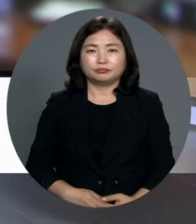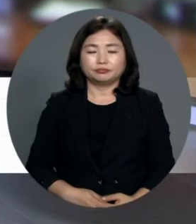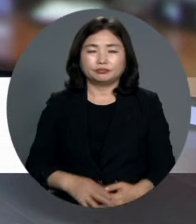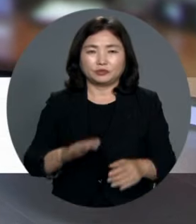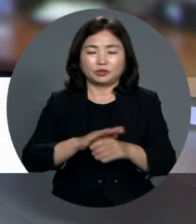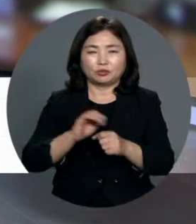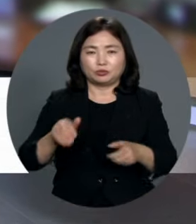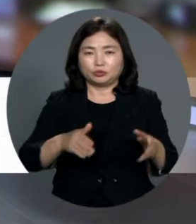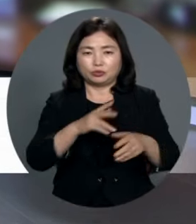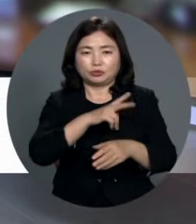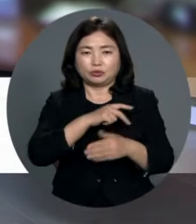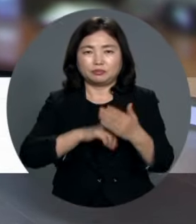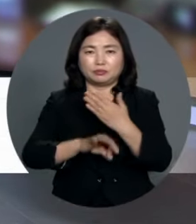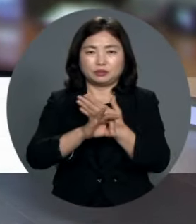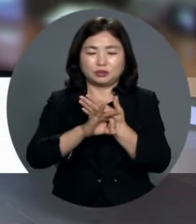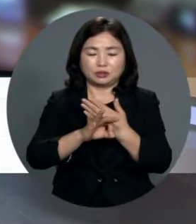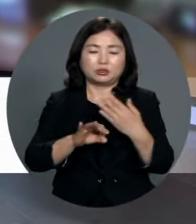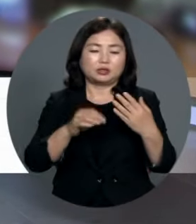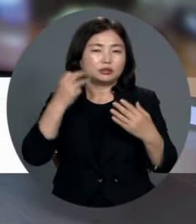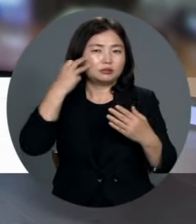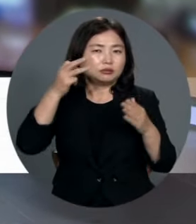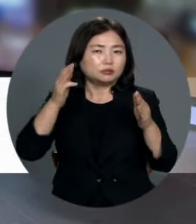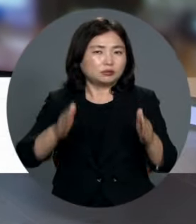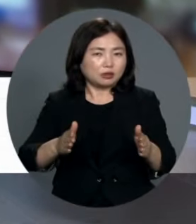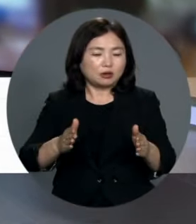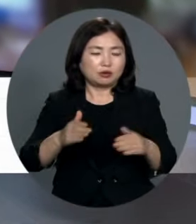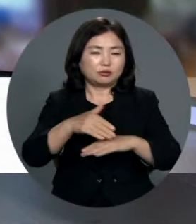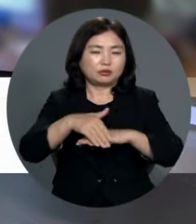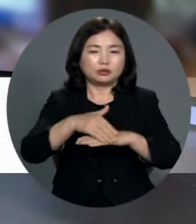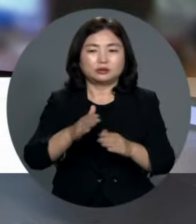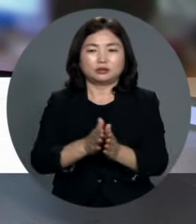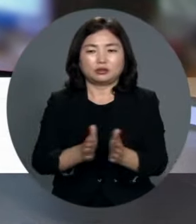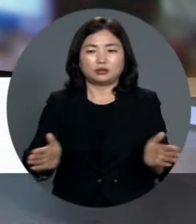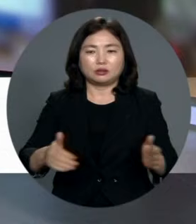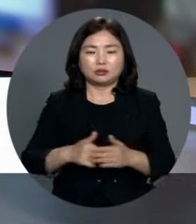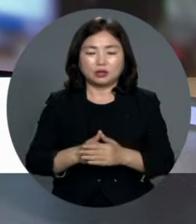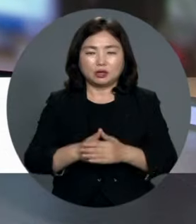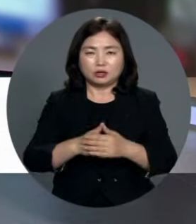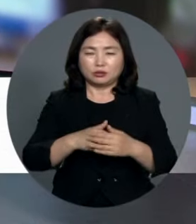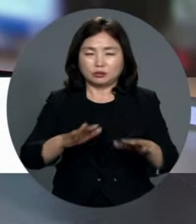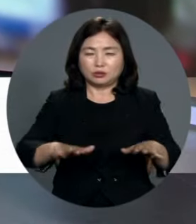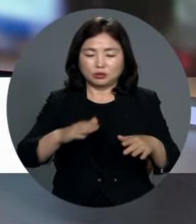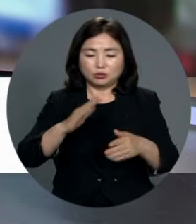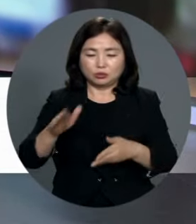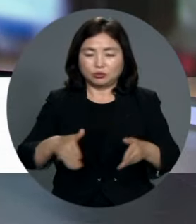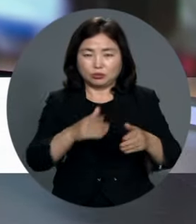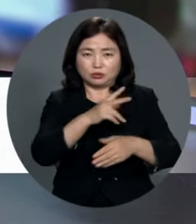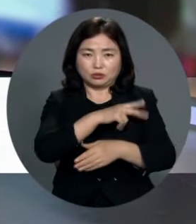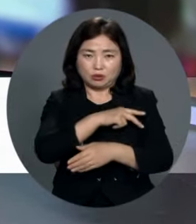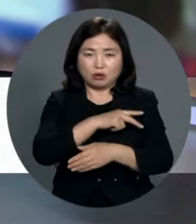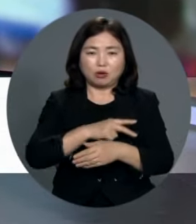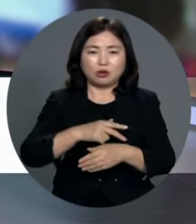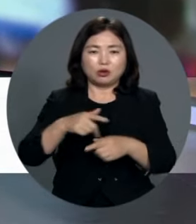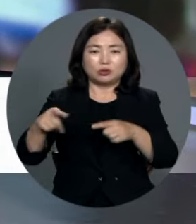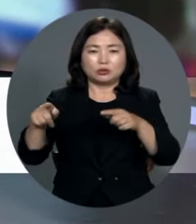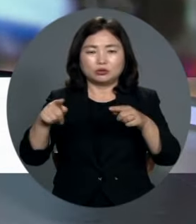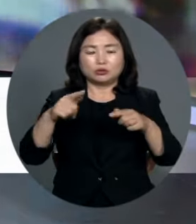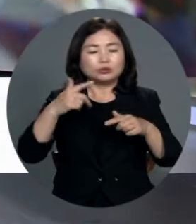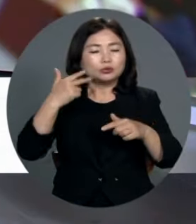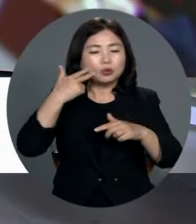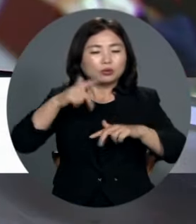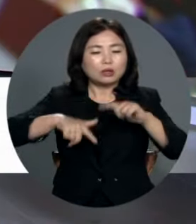경북도의회 임시회가 13일 간의 일정으로 계획했습니다 본회의 첫날 도의원들은 전국에서 소나무